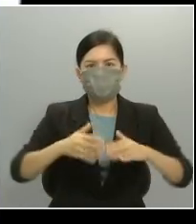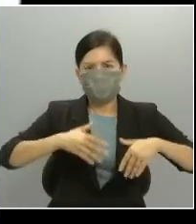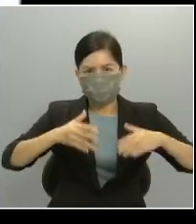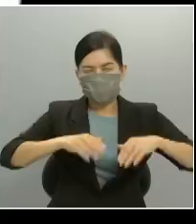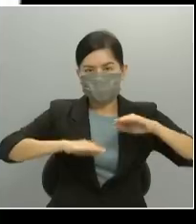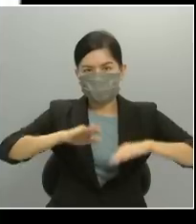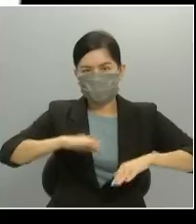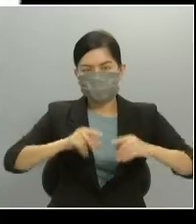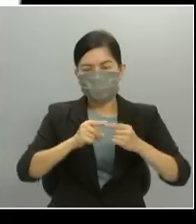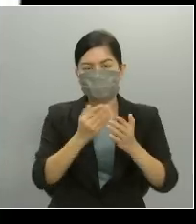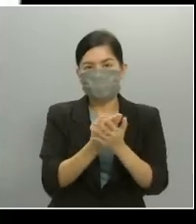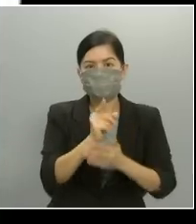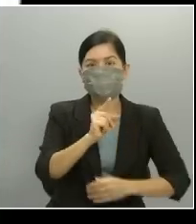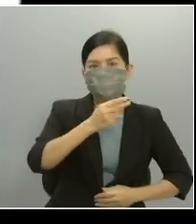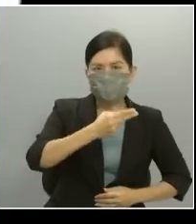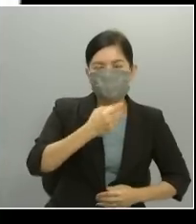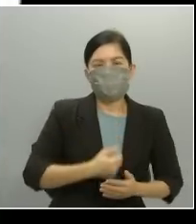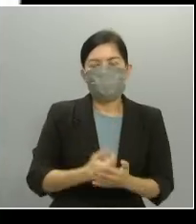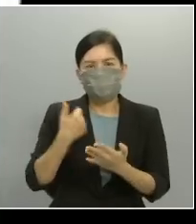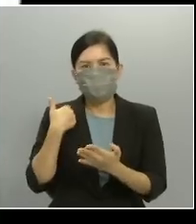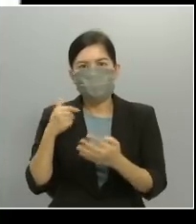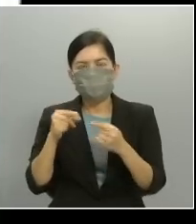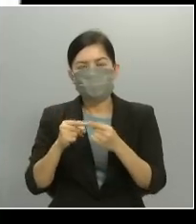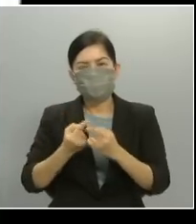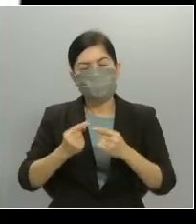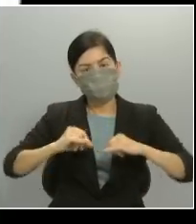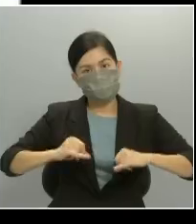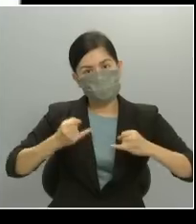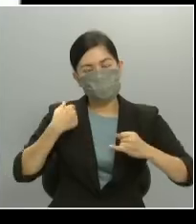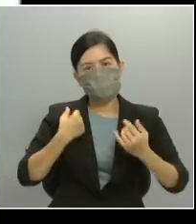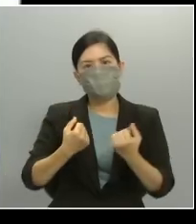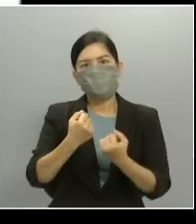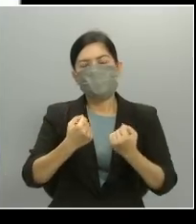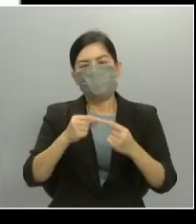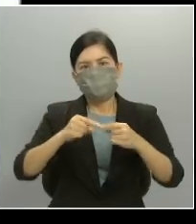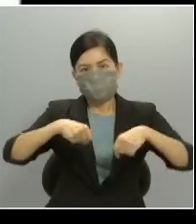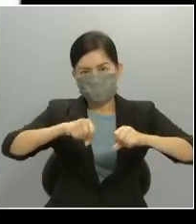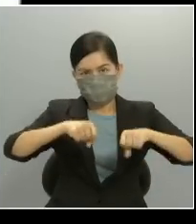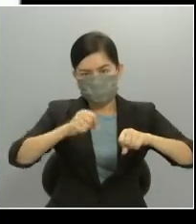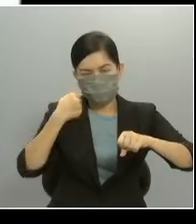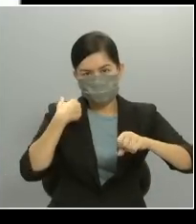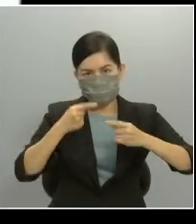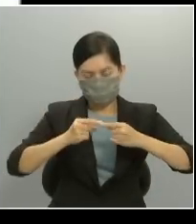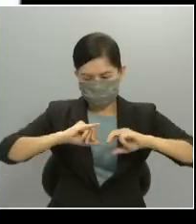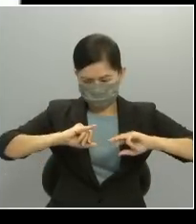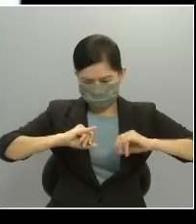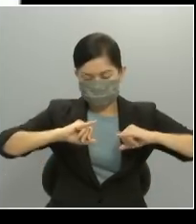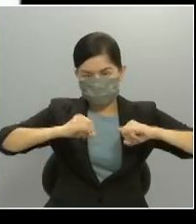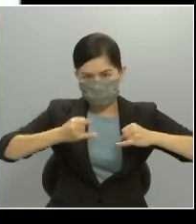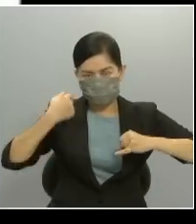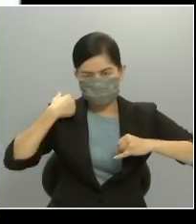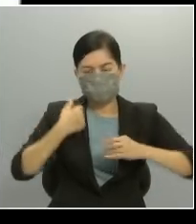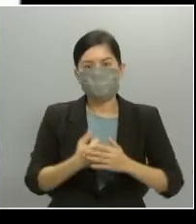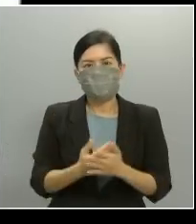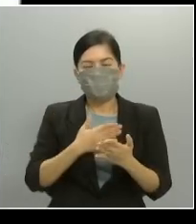ละหมื่นส่วนทรัพย์สินมีเพียงรถจักรยานยนต์ที่ผ่อนหมดแล้วปัจจุบันผู้หญิงคนนี้ได้สิทธิ์สวัสดิการแห่งรัฐนะคะเจ้าตั